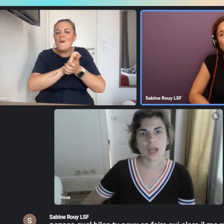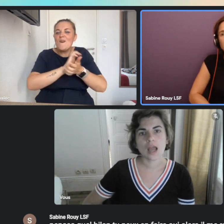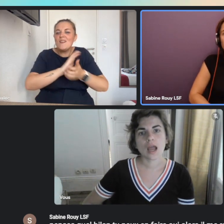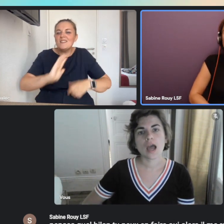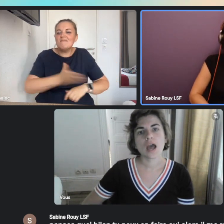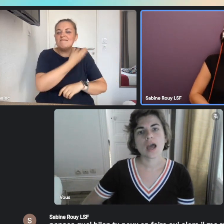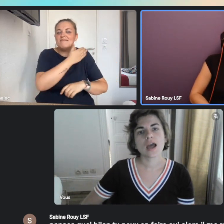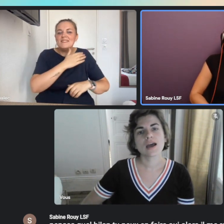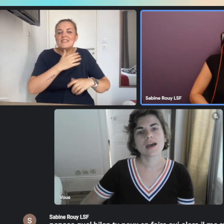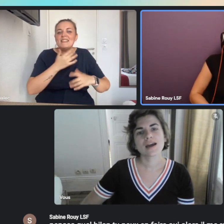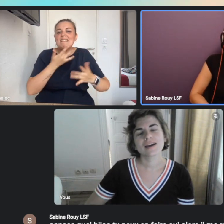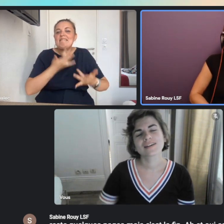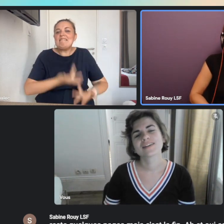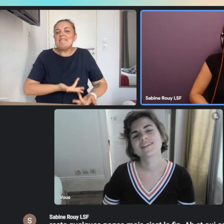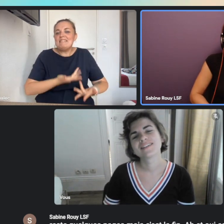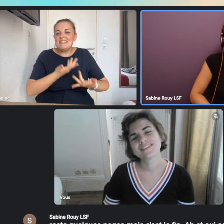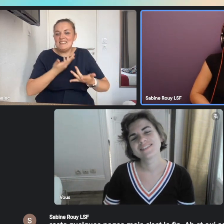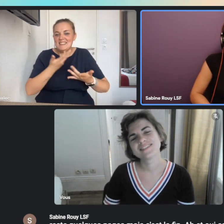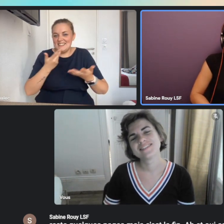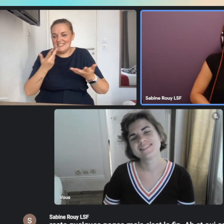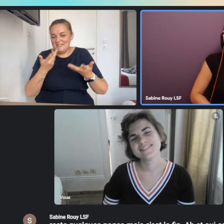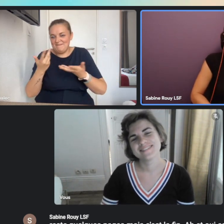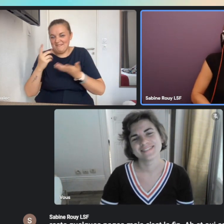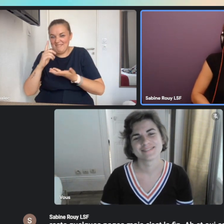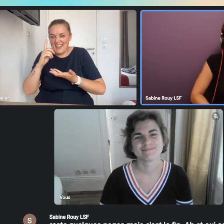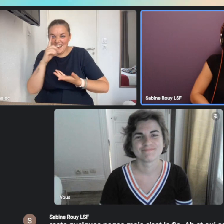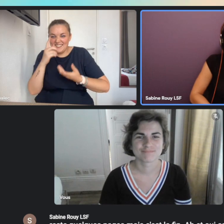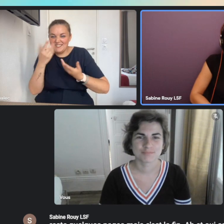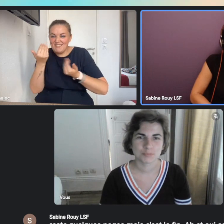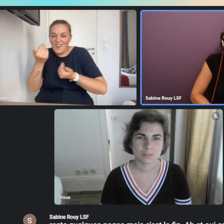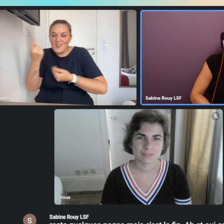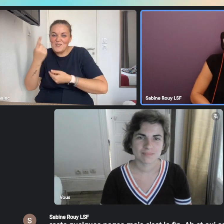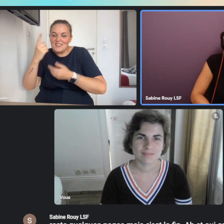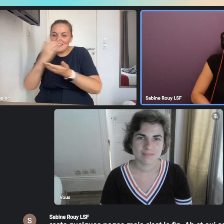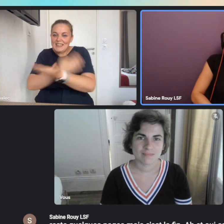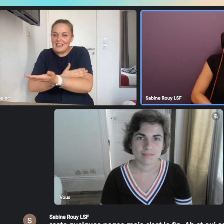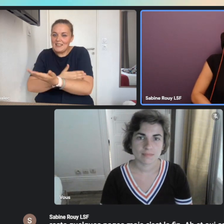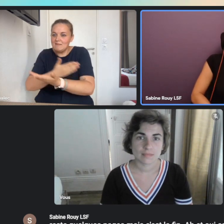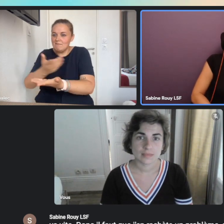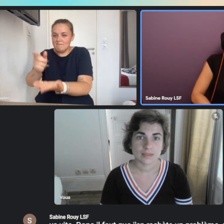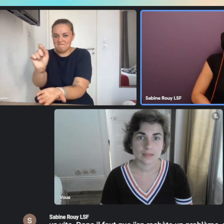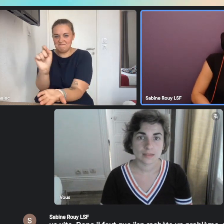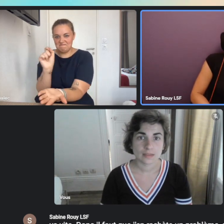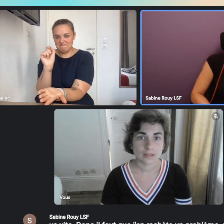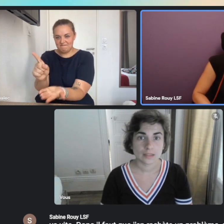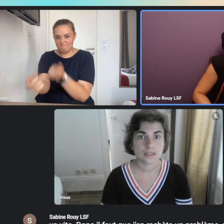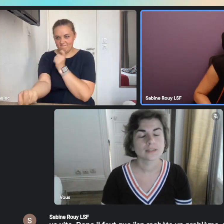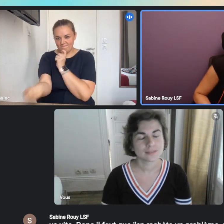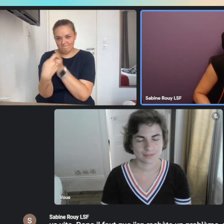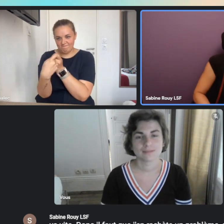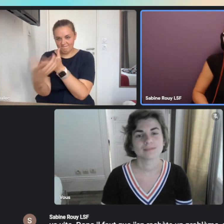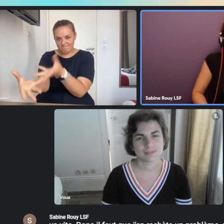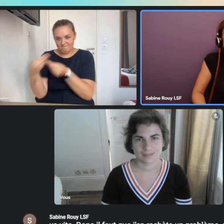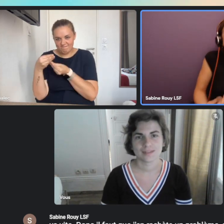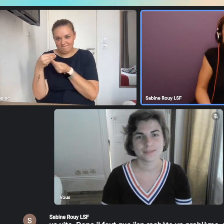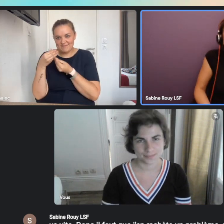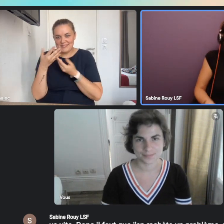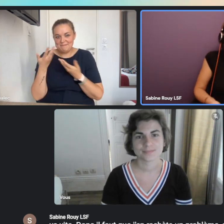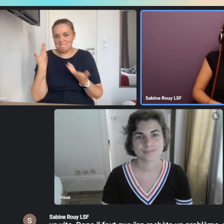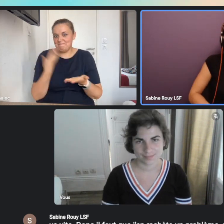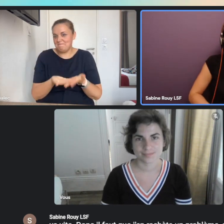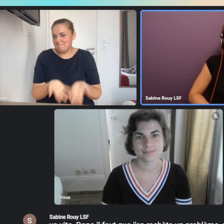plus. C'était une édition, justement, ponctuelle, donc c'est plus édité. Du coup, j'attends un cahier justement,